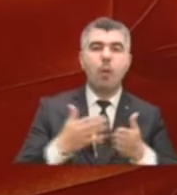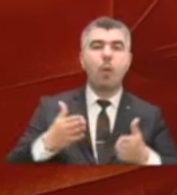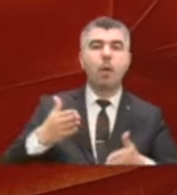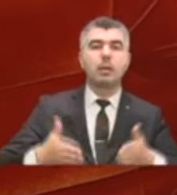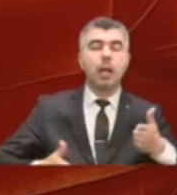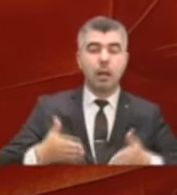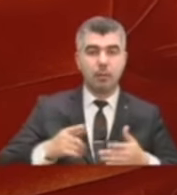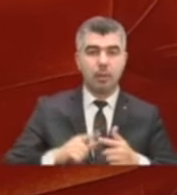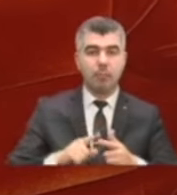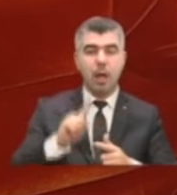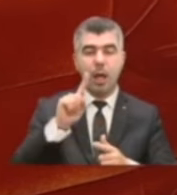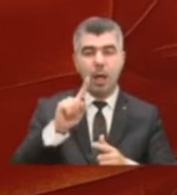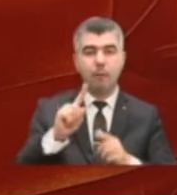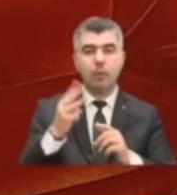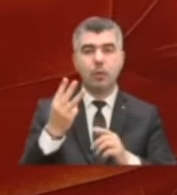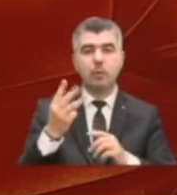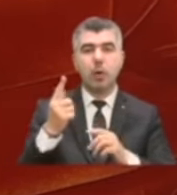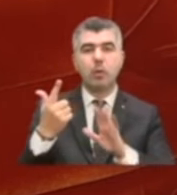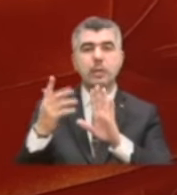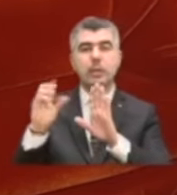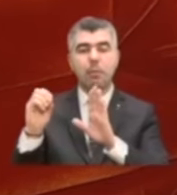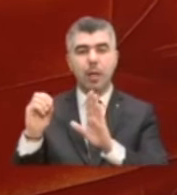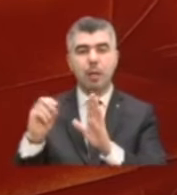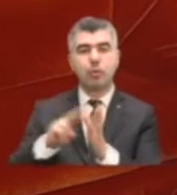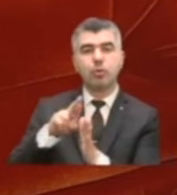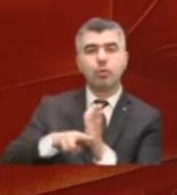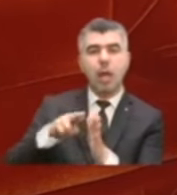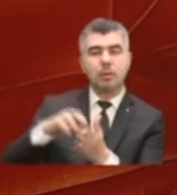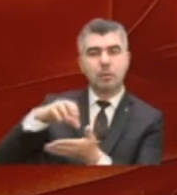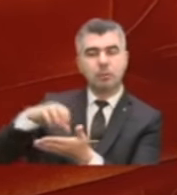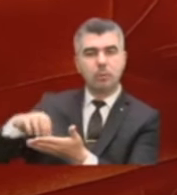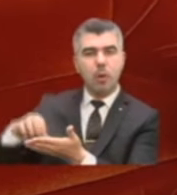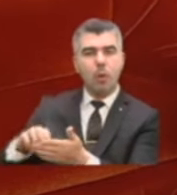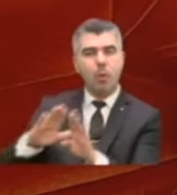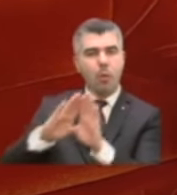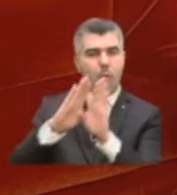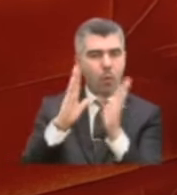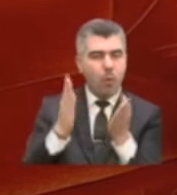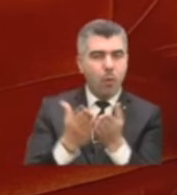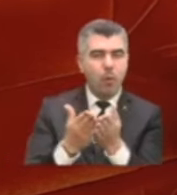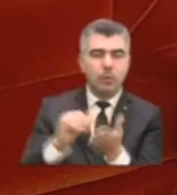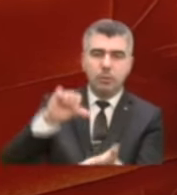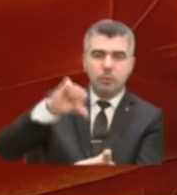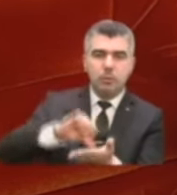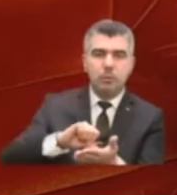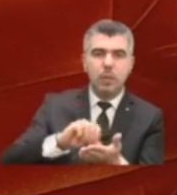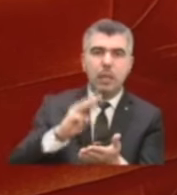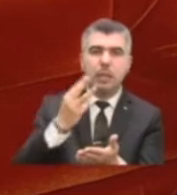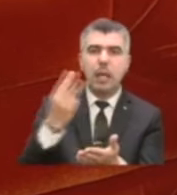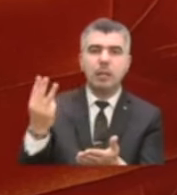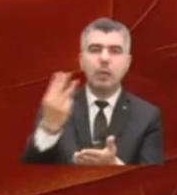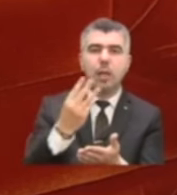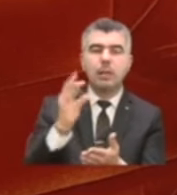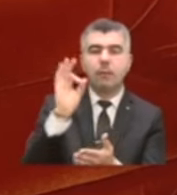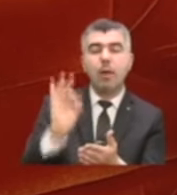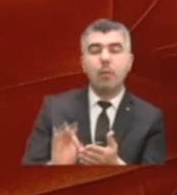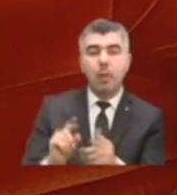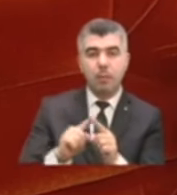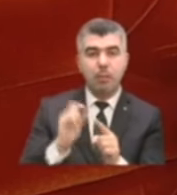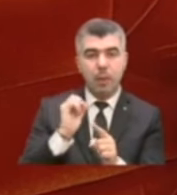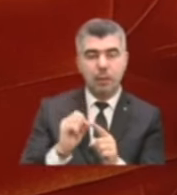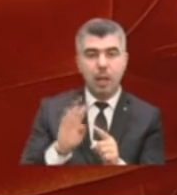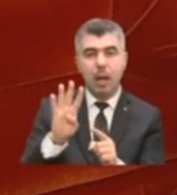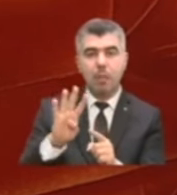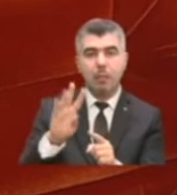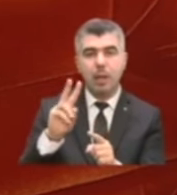أزيد من 1370 ديال المراكز في جميع جهات المملكة، اللي تقريبا ثلث ديالها في العالم القروي، وبالضبط 428 اللي هما